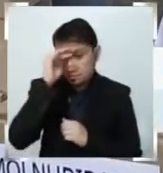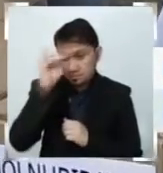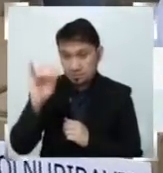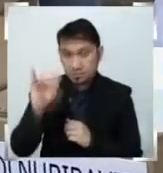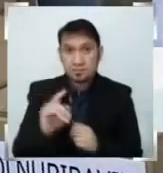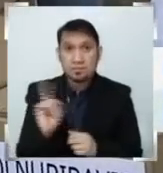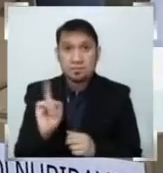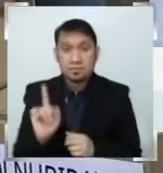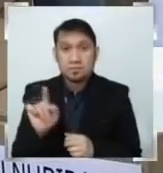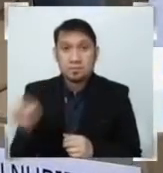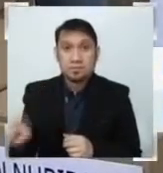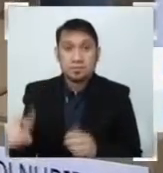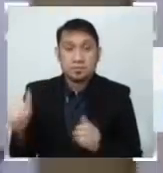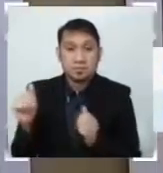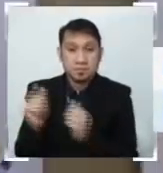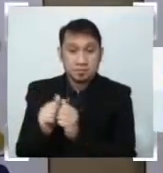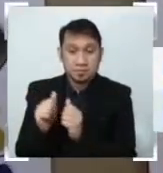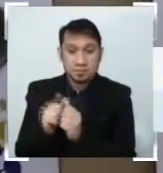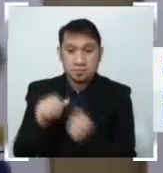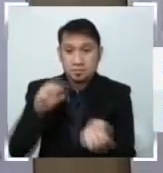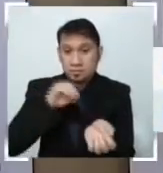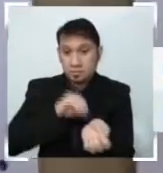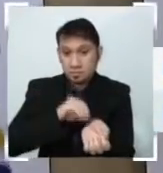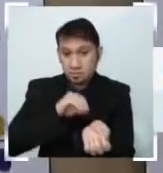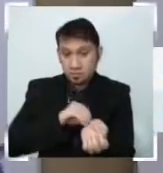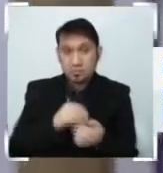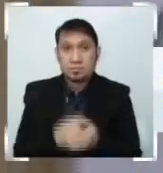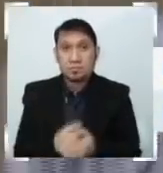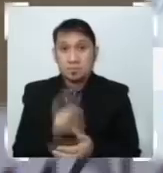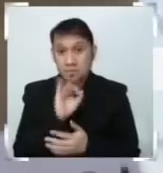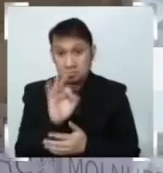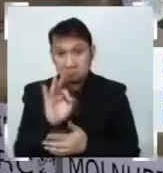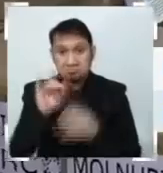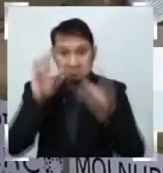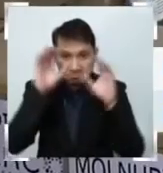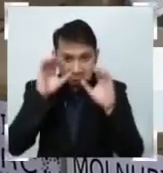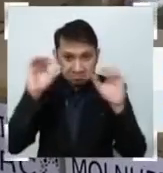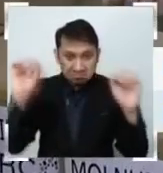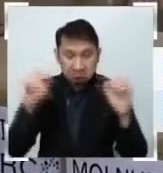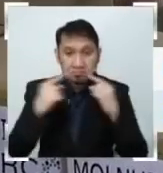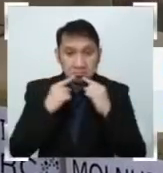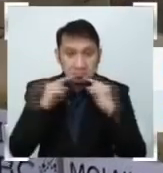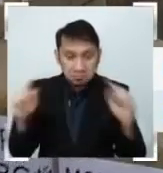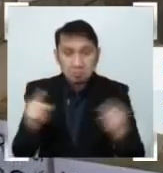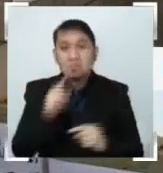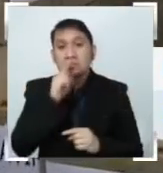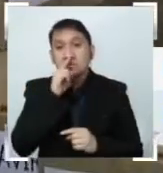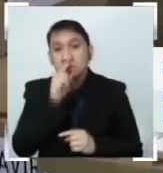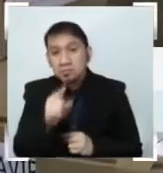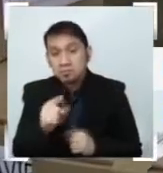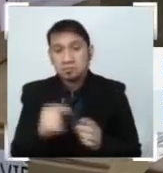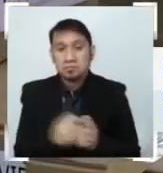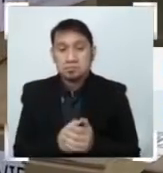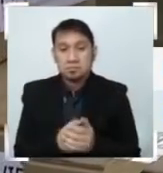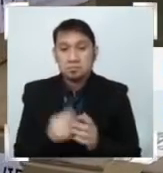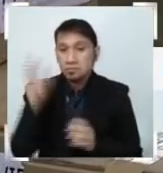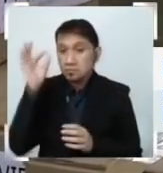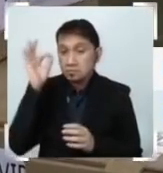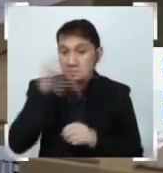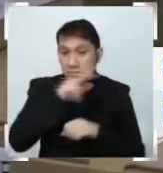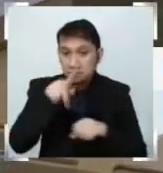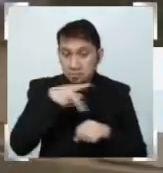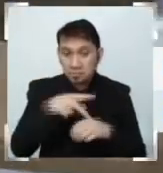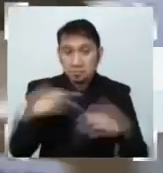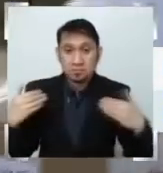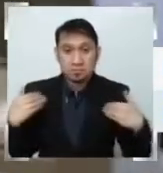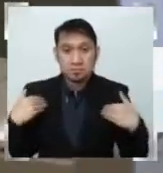kanyang running mate na si Dr. Willie Ong. Pag naging Pangulo, sinabi ni Moreno na titiyakin niyang makakakuha ang Pilipinas ng patas at sapat